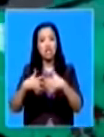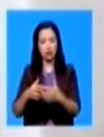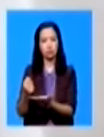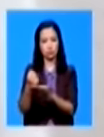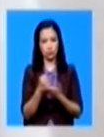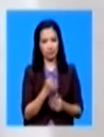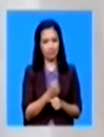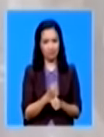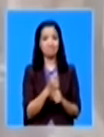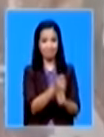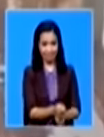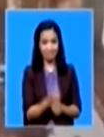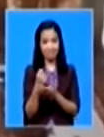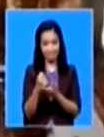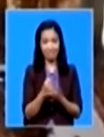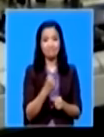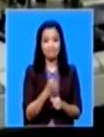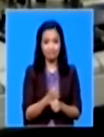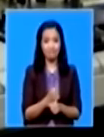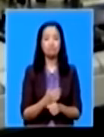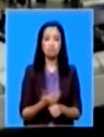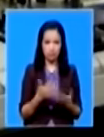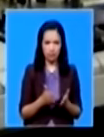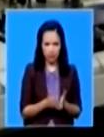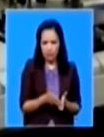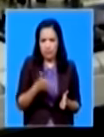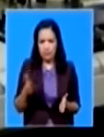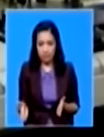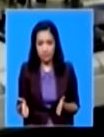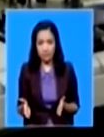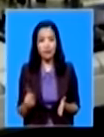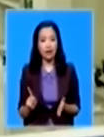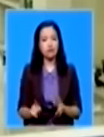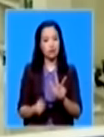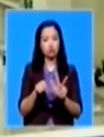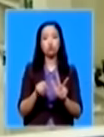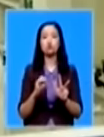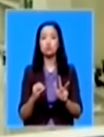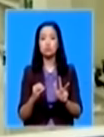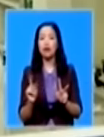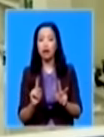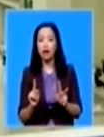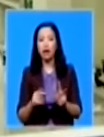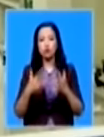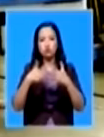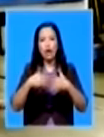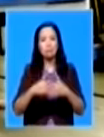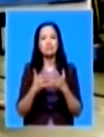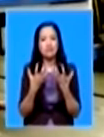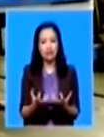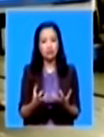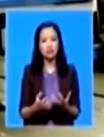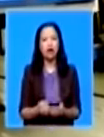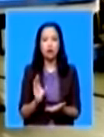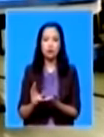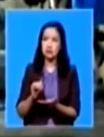านเกษตรกรหรือแรงงานพอมาอีกช่วงนึงคือไทยแลนด์ 3.0 ไปสู่การมีอุตสาหกรรมหนักเข้ามามีการ